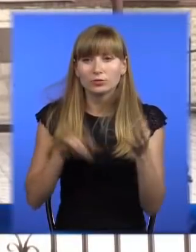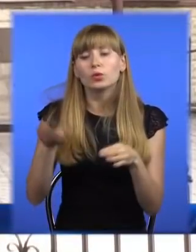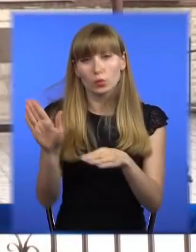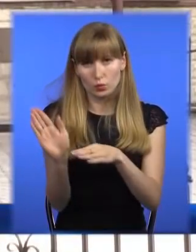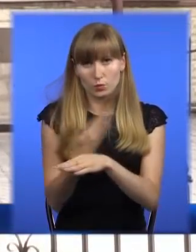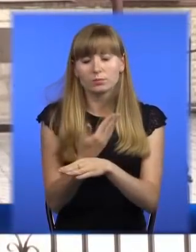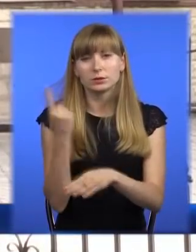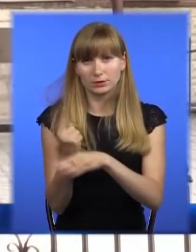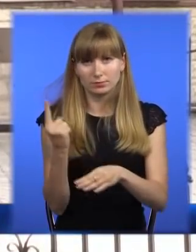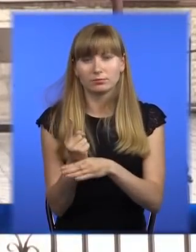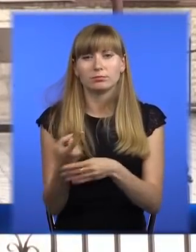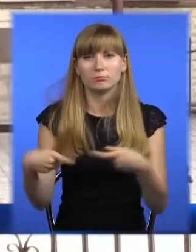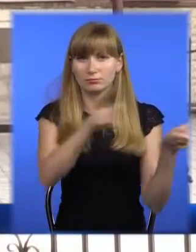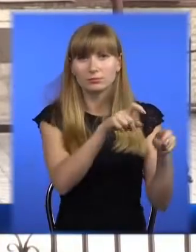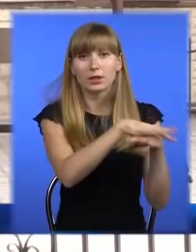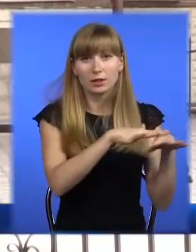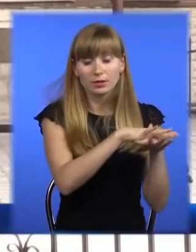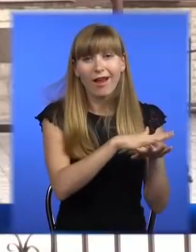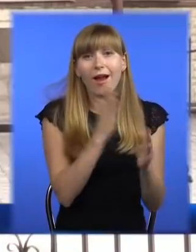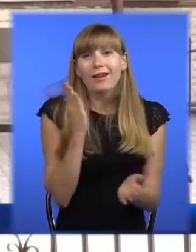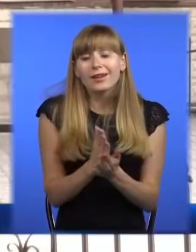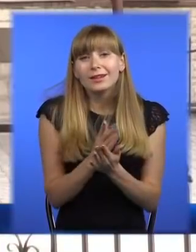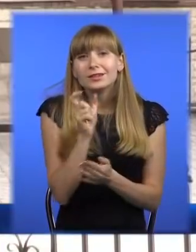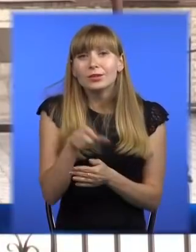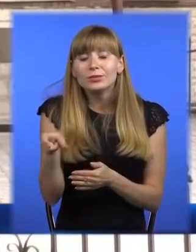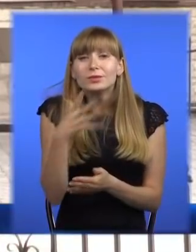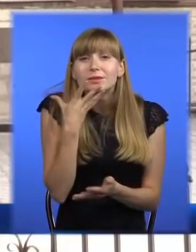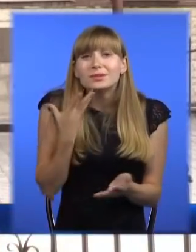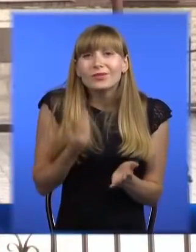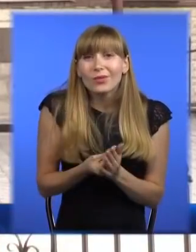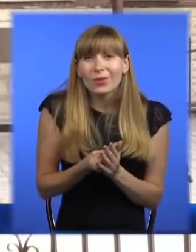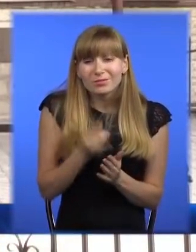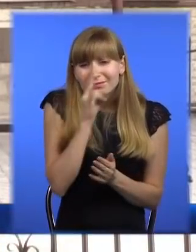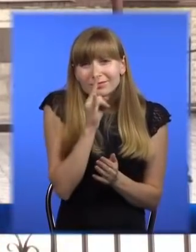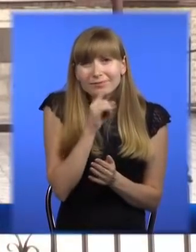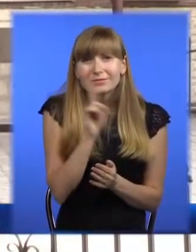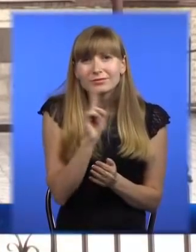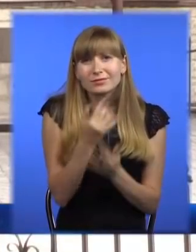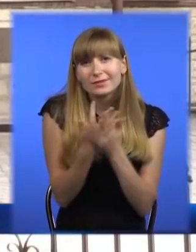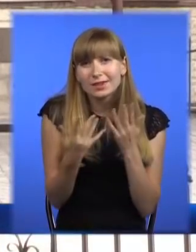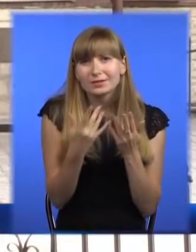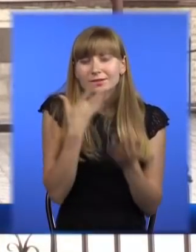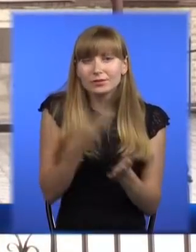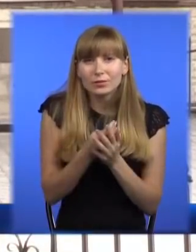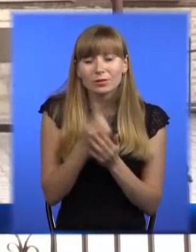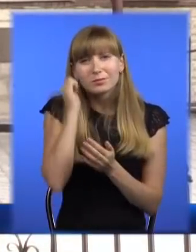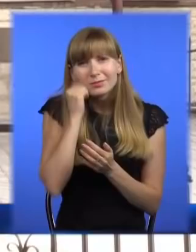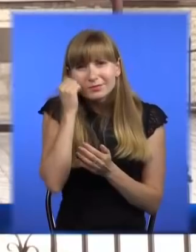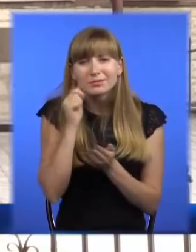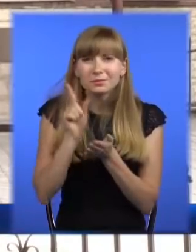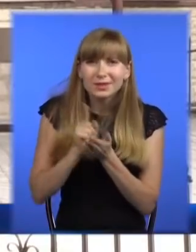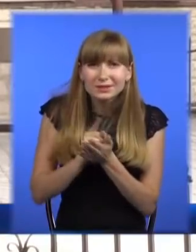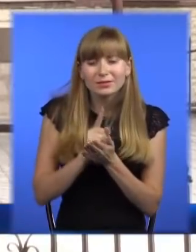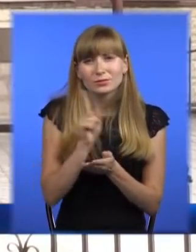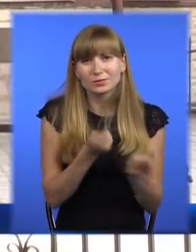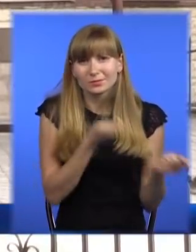виходить їх убрати, перемістити на ринок і так далі. Але є така ще проблема, коли поодинокі